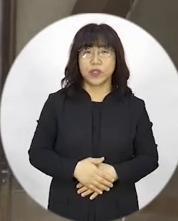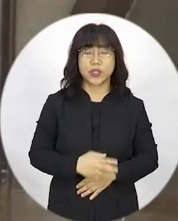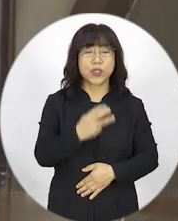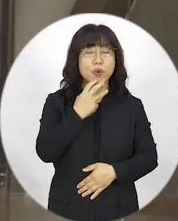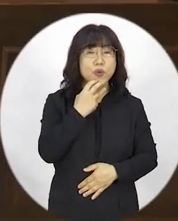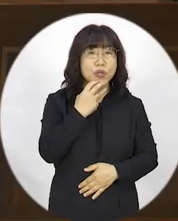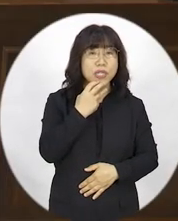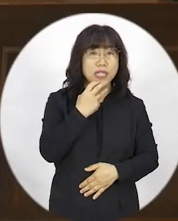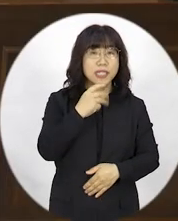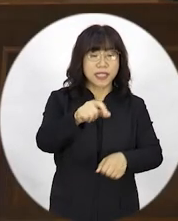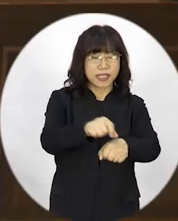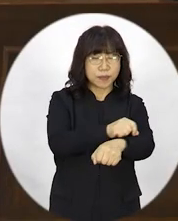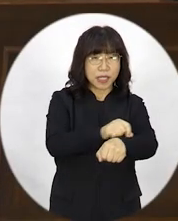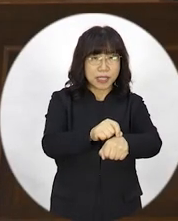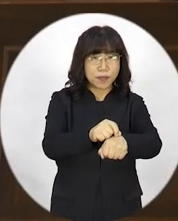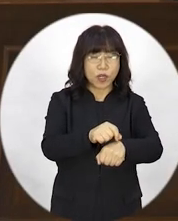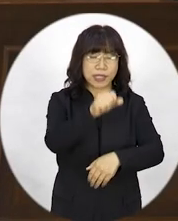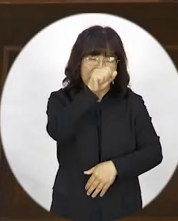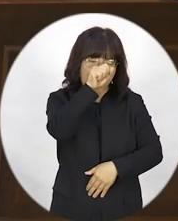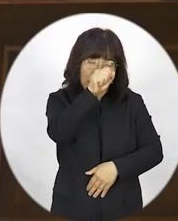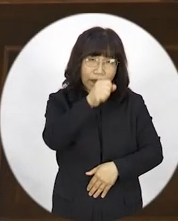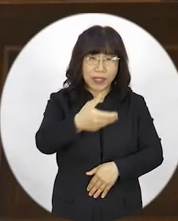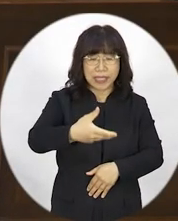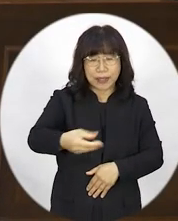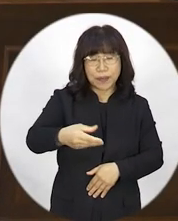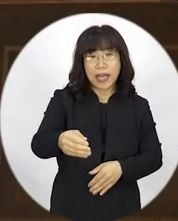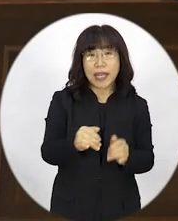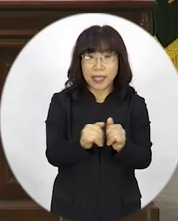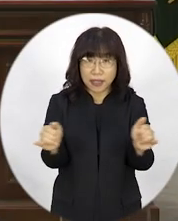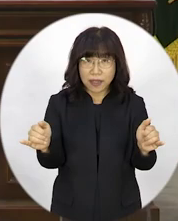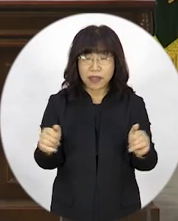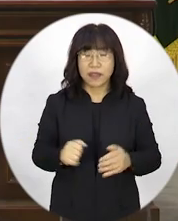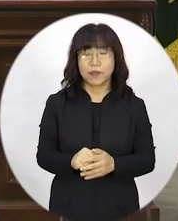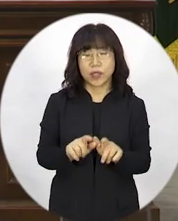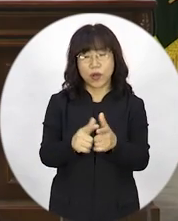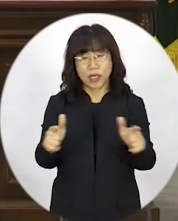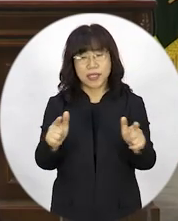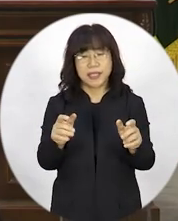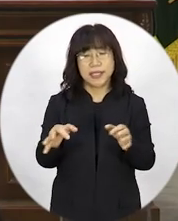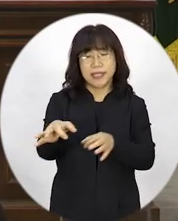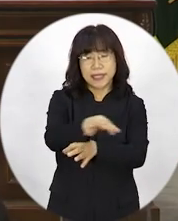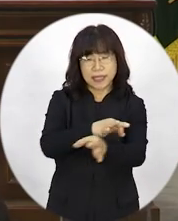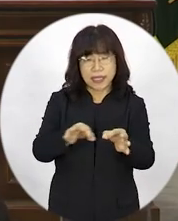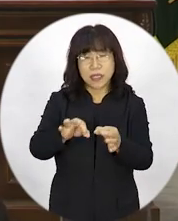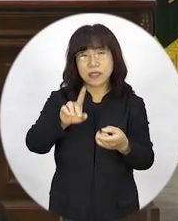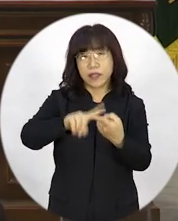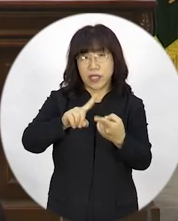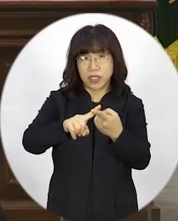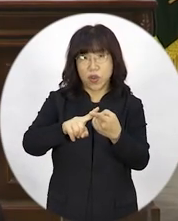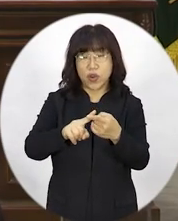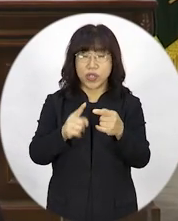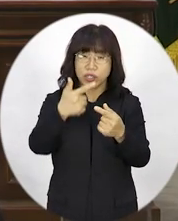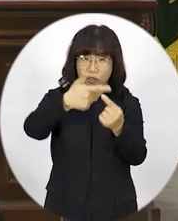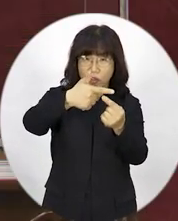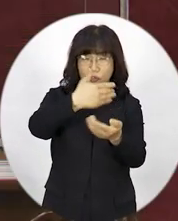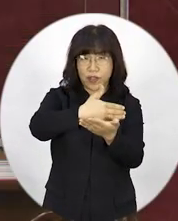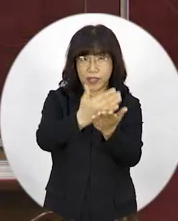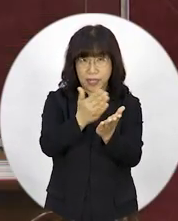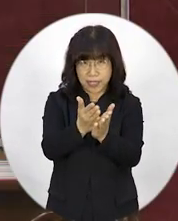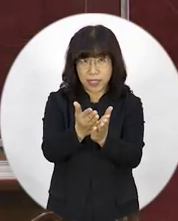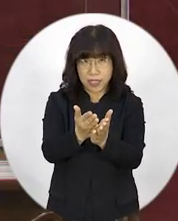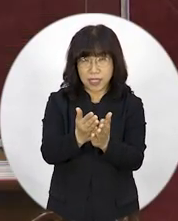미래복지위원회에서는 서울특별시 강서구 착한 임대인 및 지역상권 상생협력에 관한 조례안 등 6건의 안건이